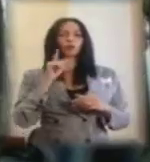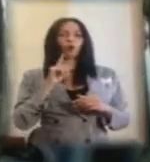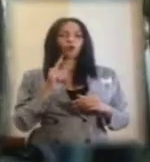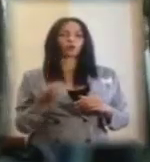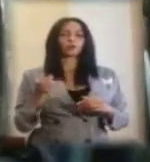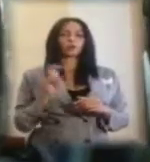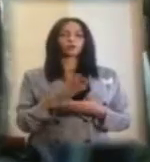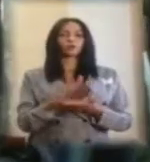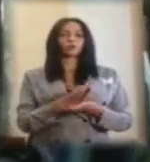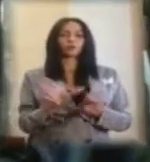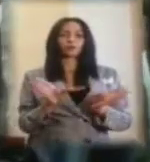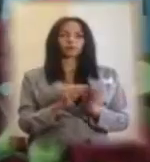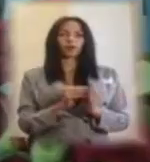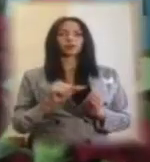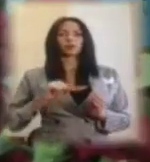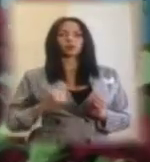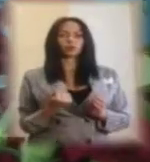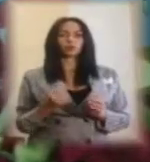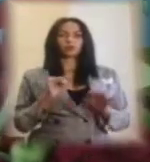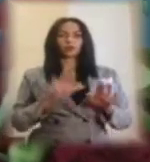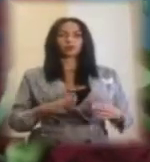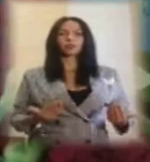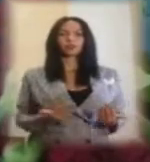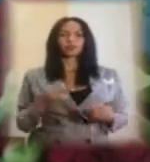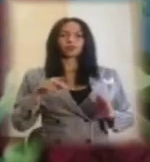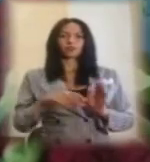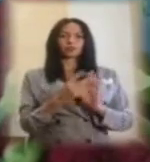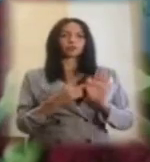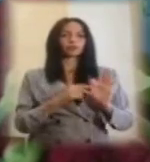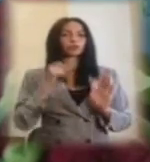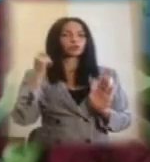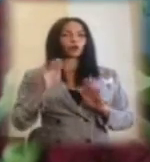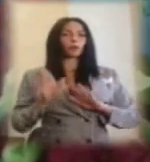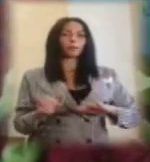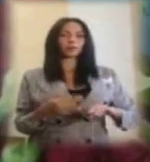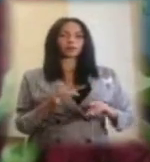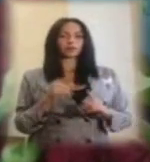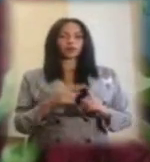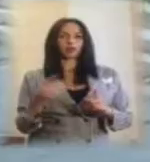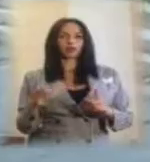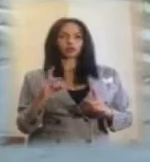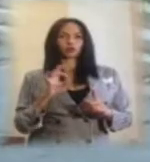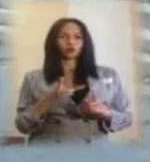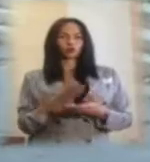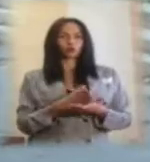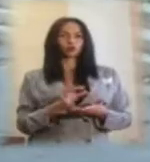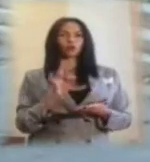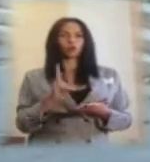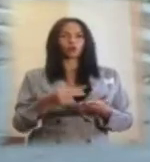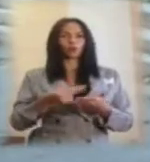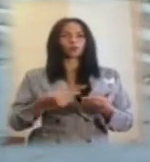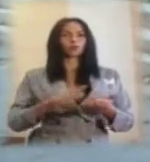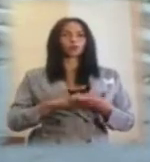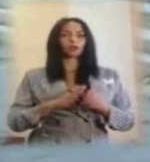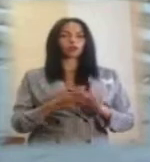містяни. 2017 року після строкової служби Михайло підписав контракт, говорить заступник військового